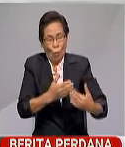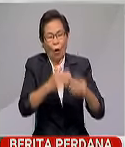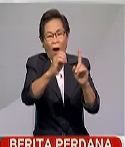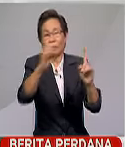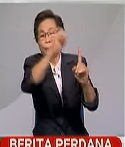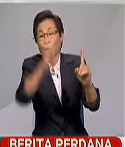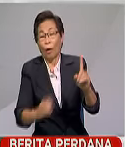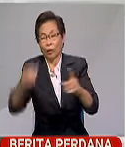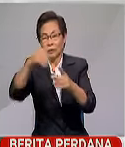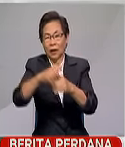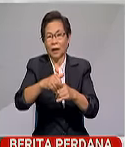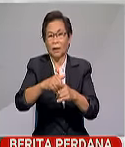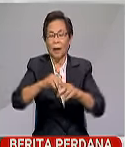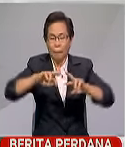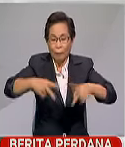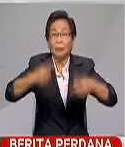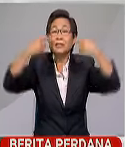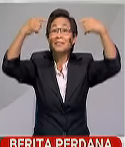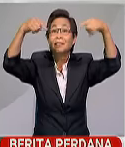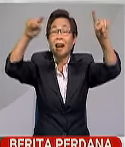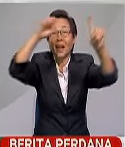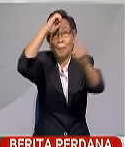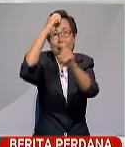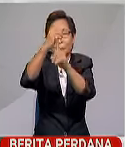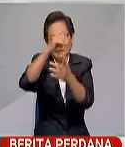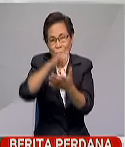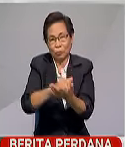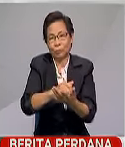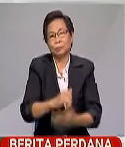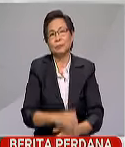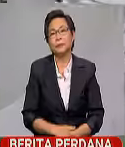100% dalam merealisasikan matlamat itu.